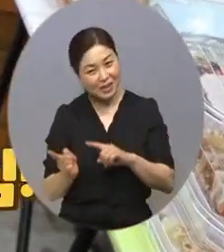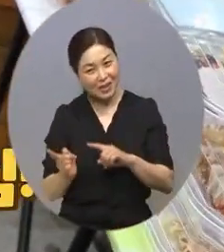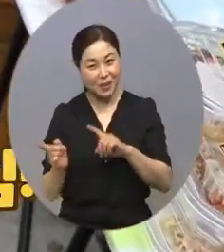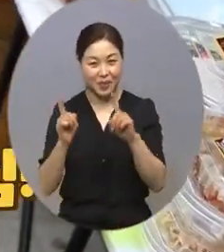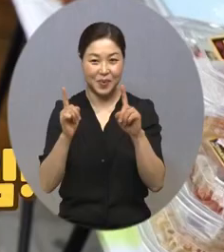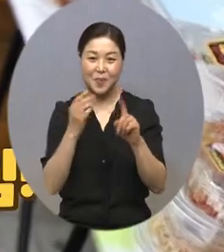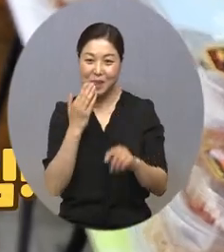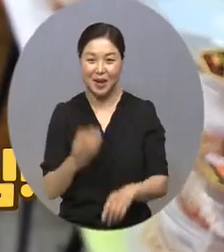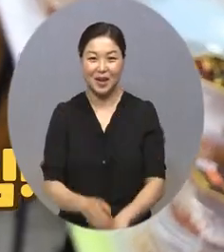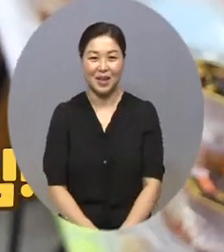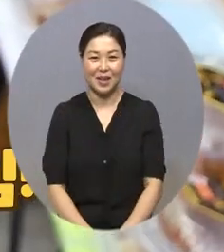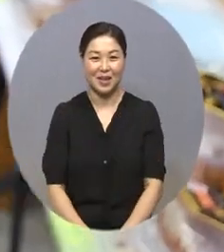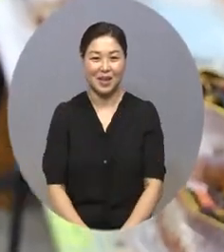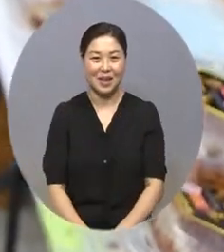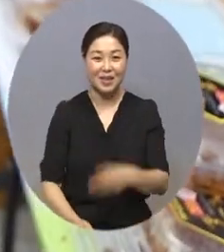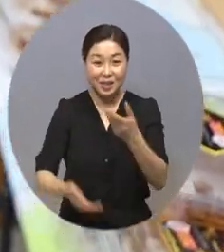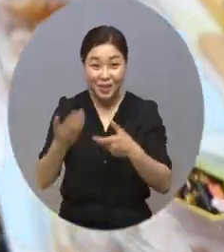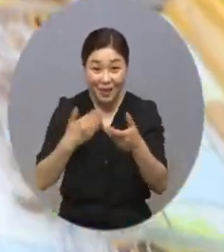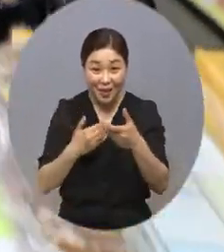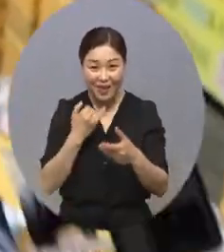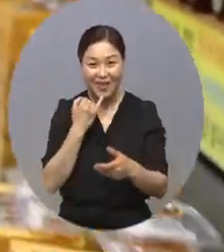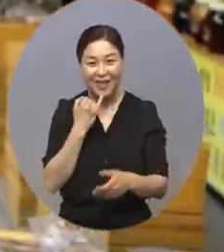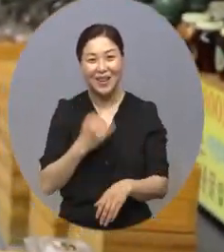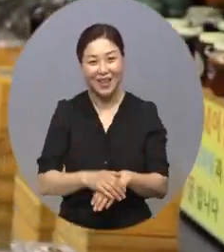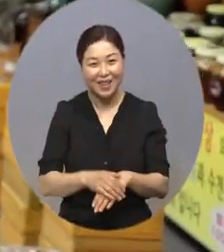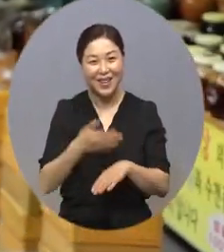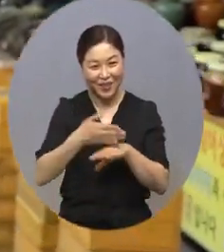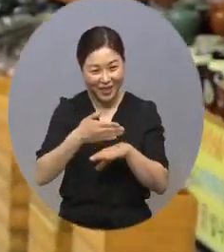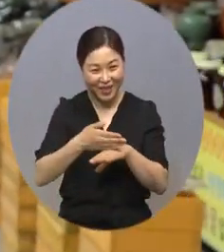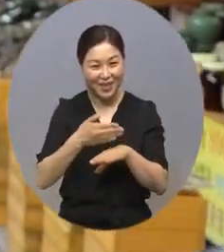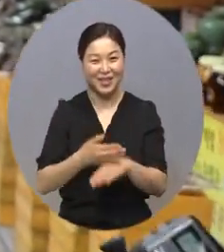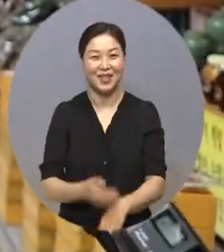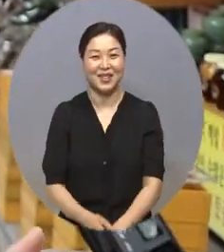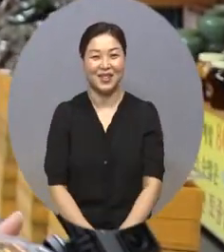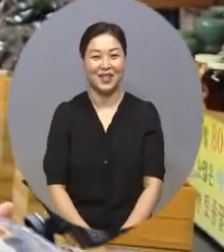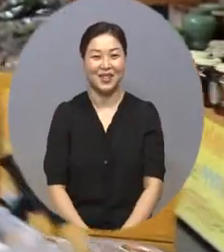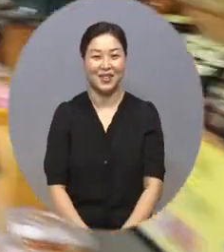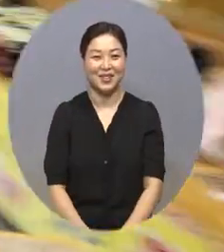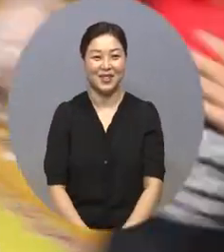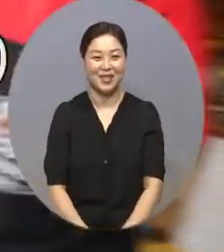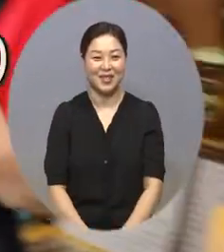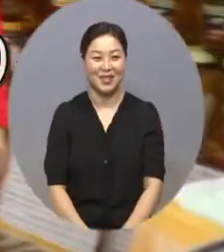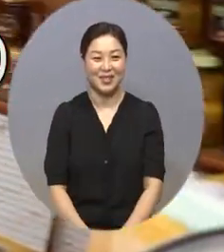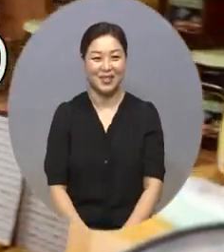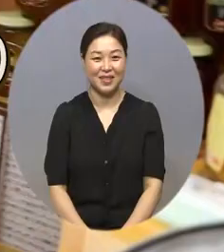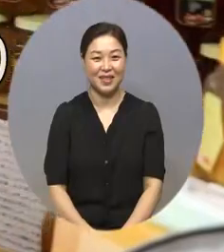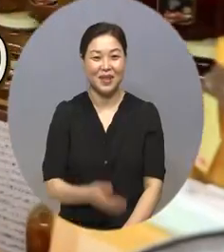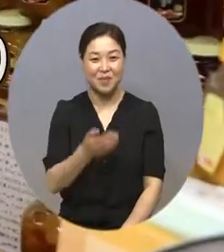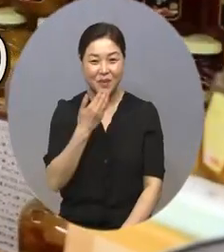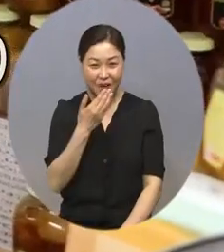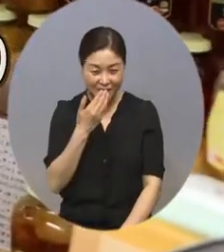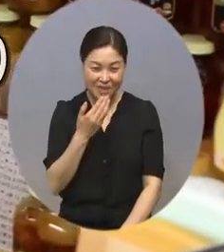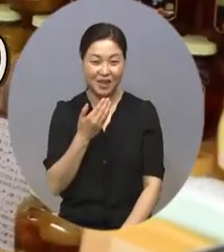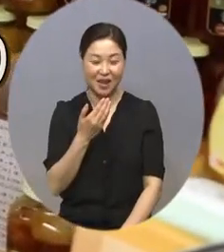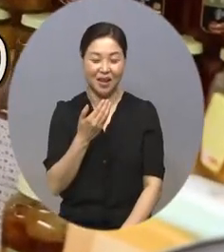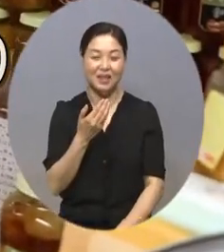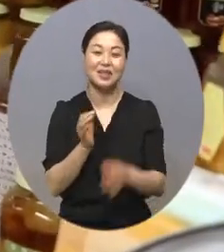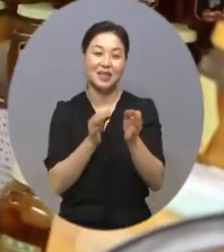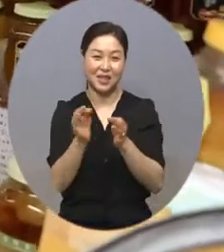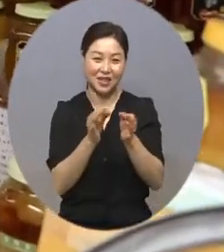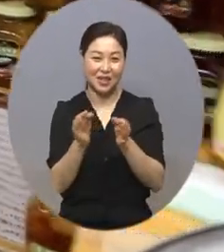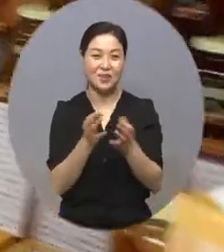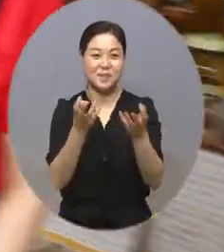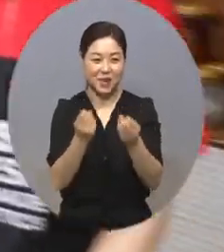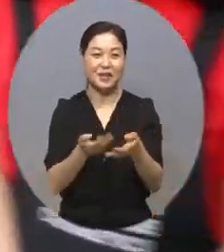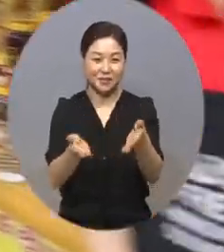이렇게 주신것 하하 저희 발언 할까요 엄마사랑 무산에 후 해야 되니까 어